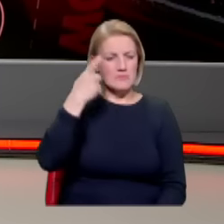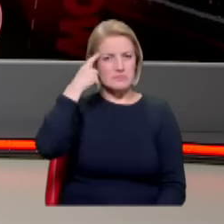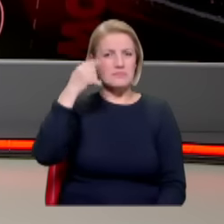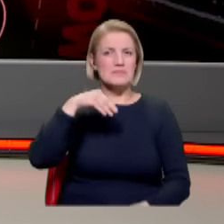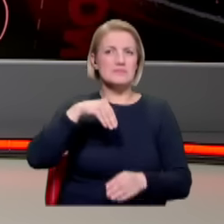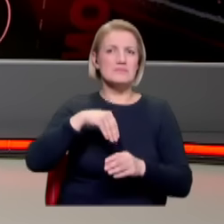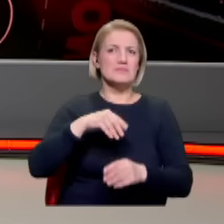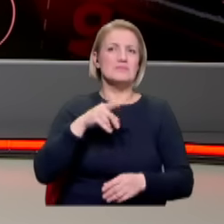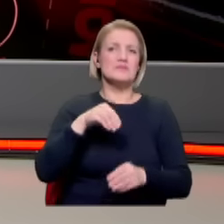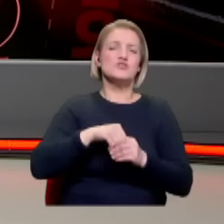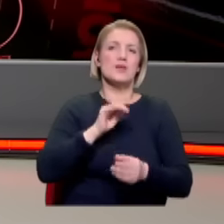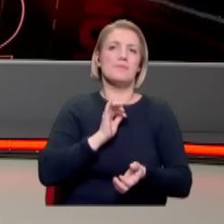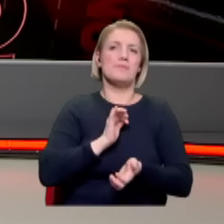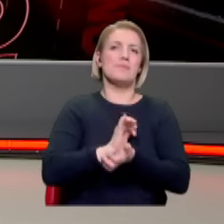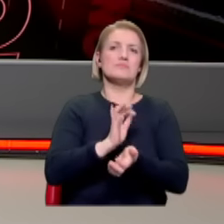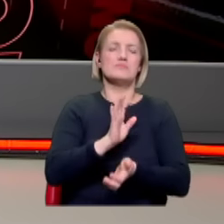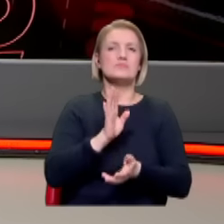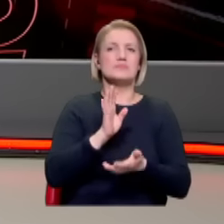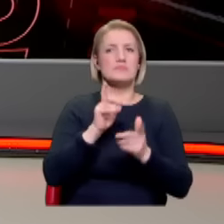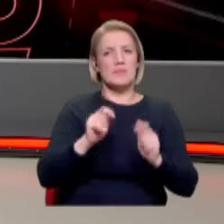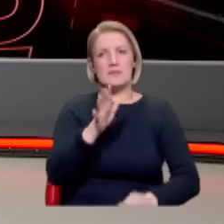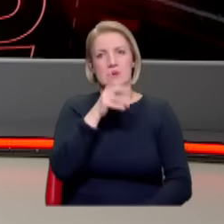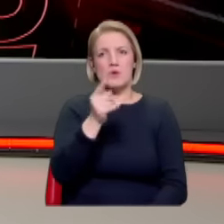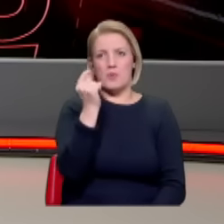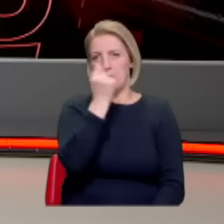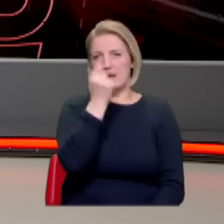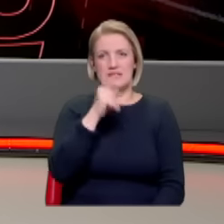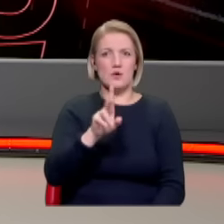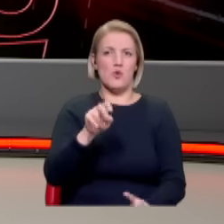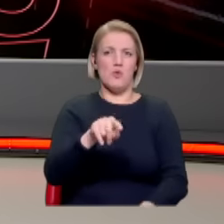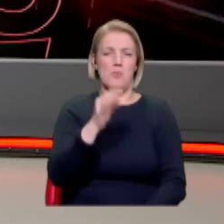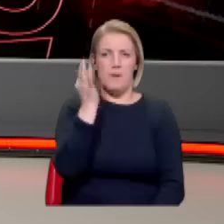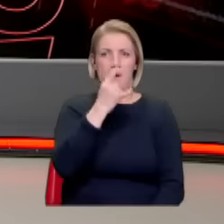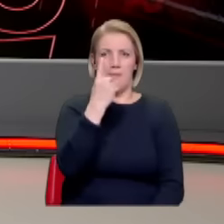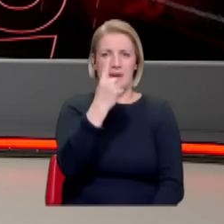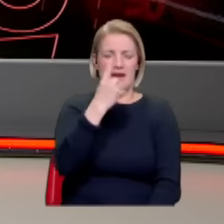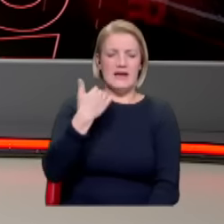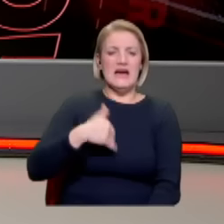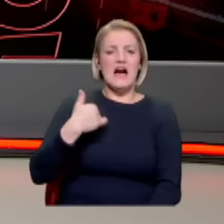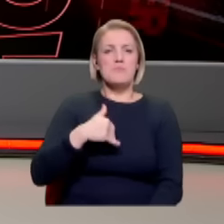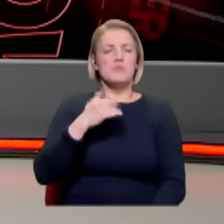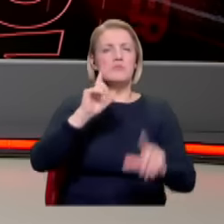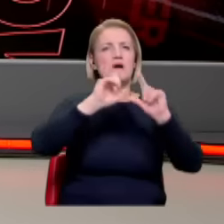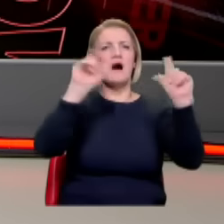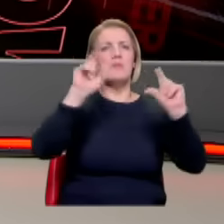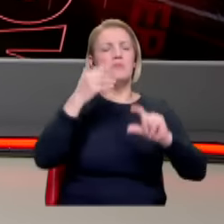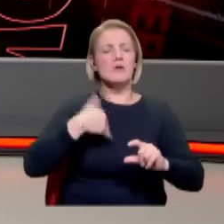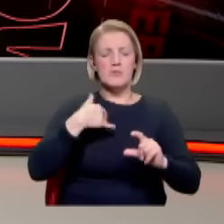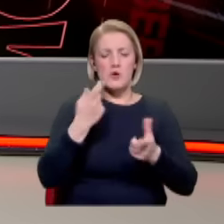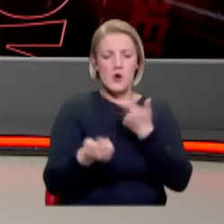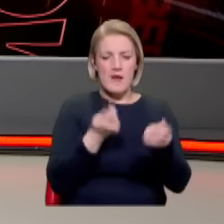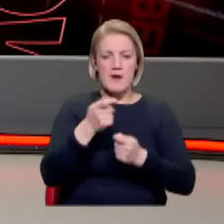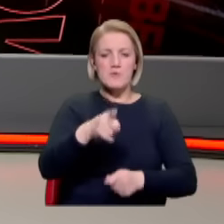mahkum edebilirsiniz. Konu bu kadar basittir. Bir tane kamu görevlisi bu meseleden